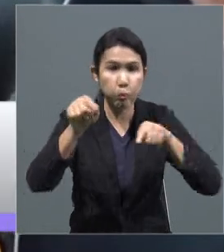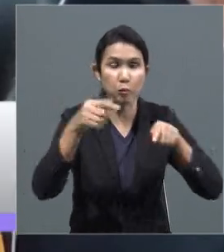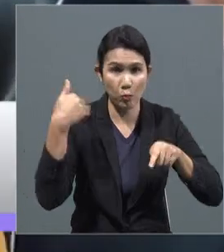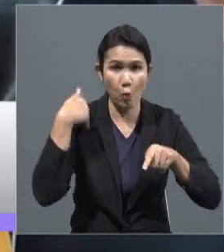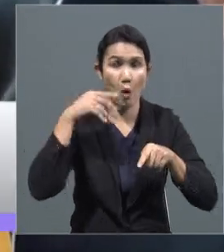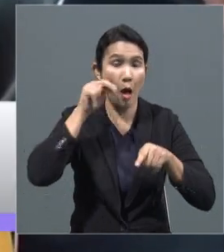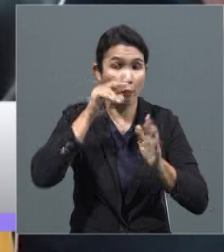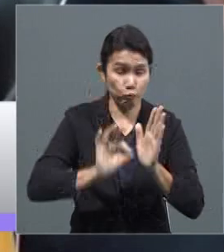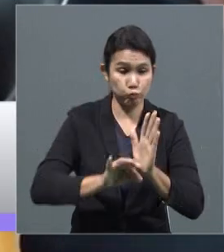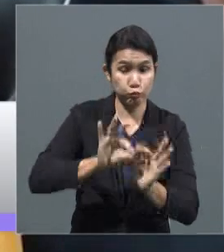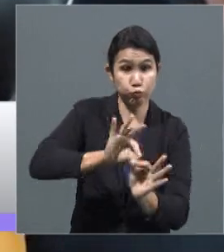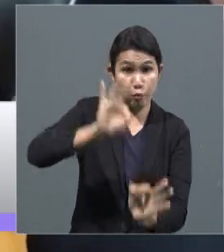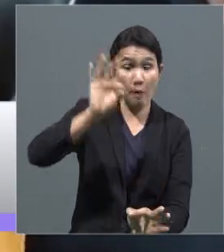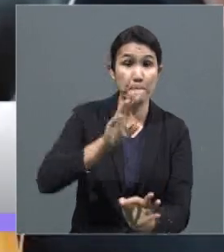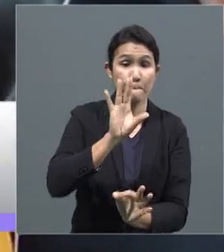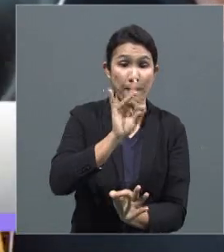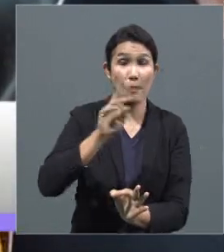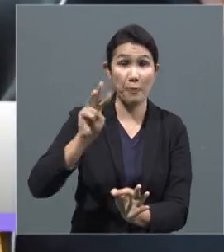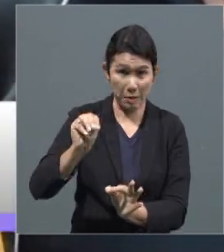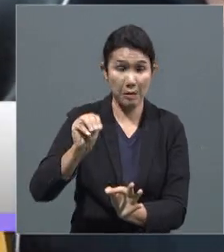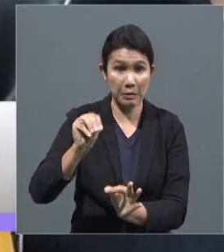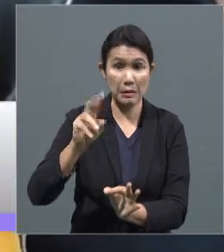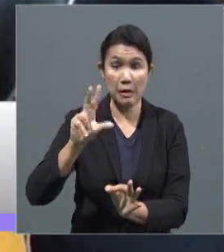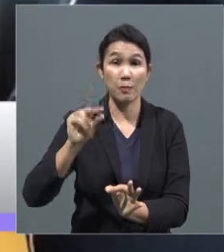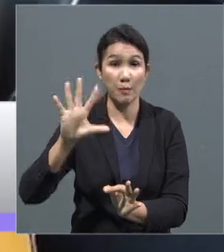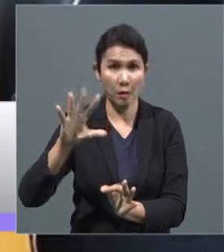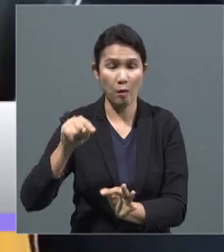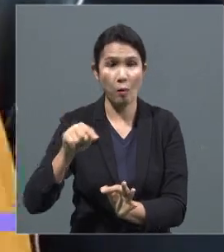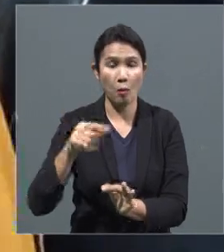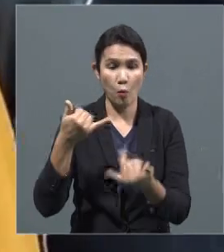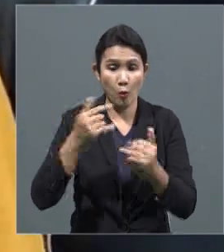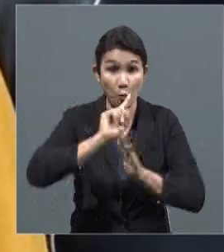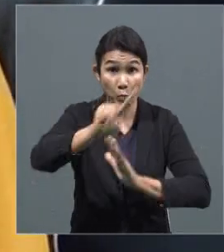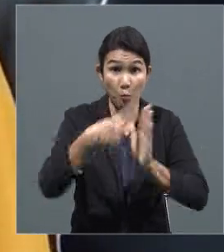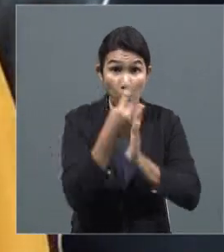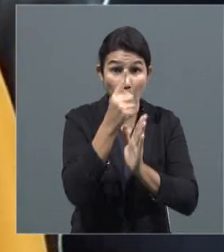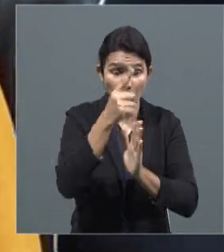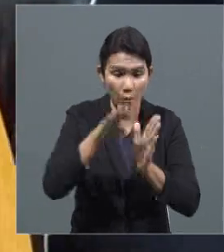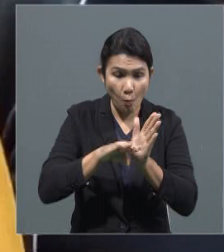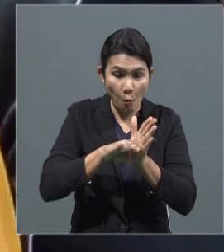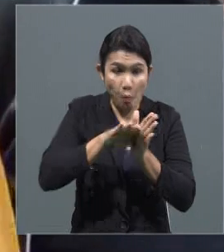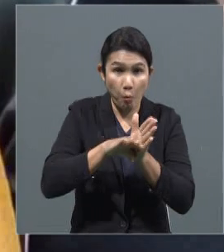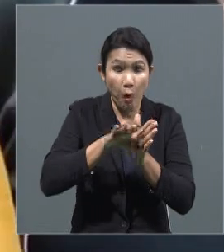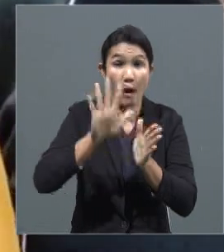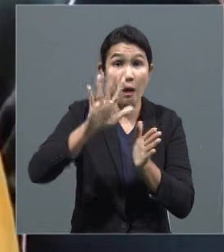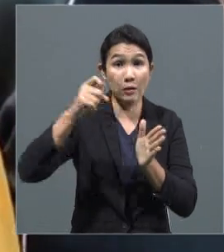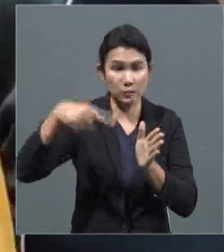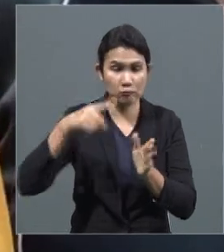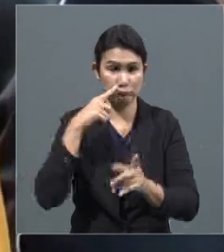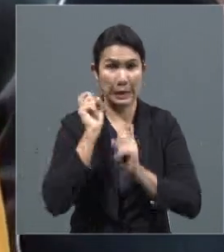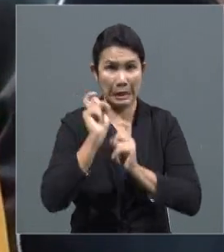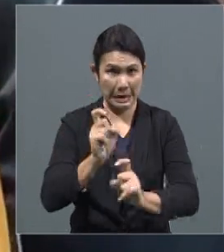35ซึ่งถือว่าเป็นระดับที่สูงขณะนี้ยังขึ้นชั่วโมงละ5เซนอยู่ต้องถือว่าเป็นอันตรายในขณะเดียวกัน